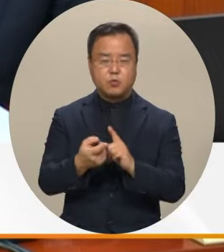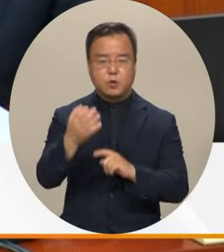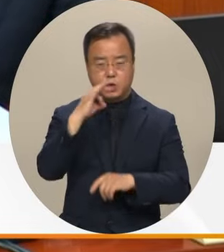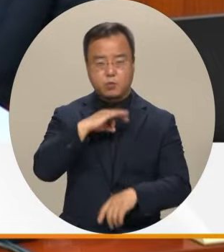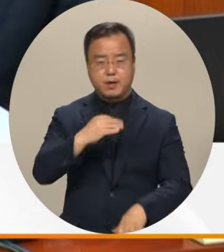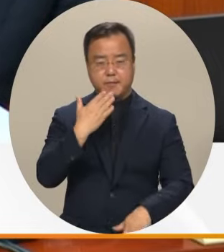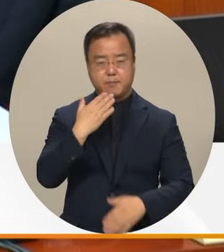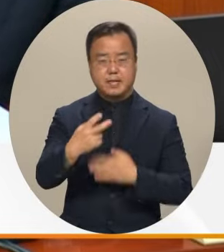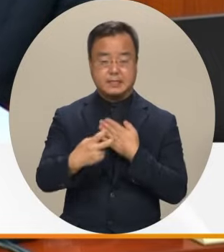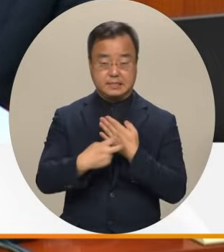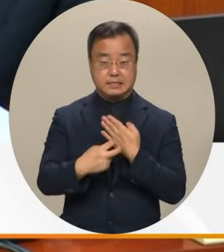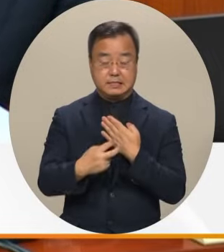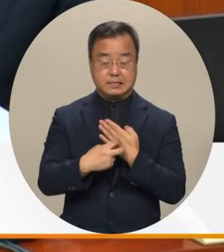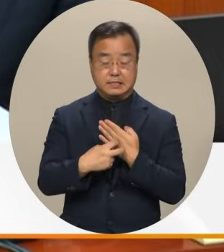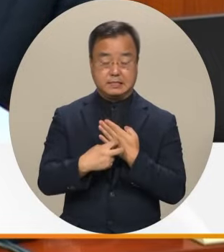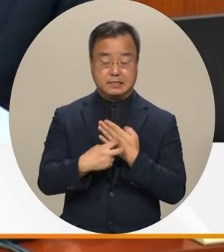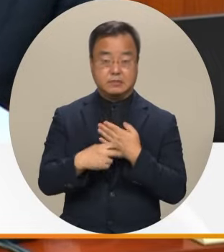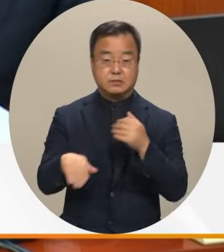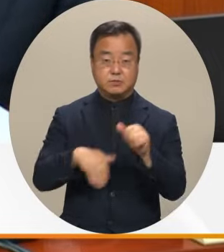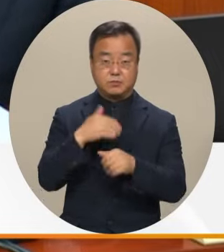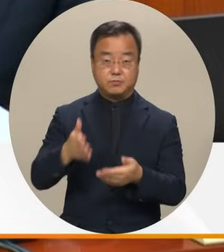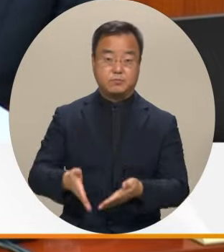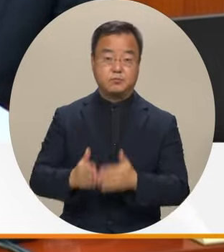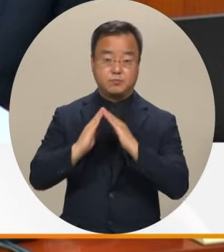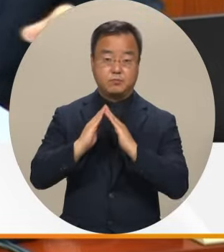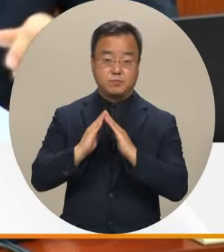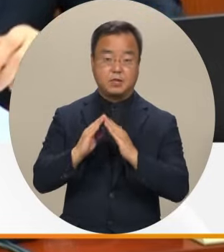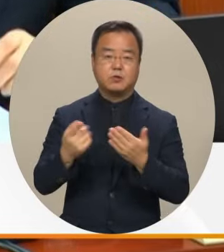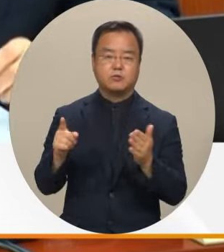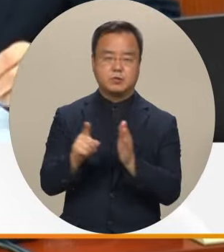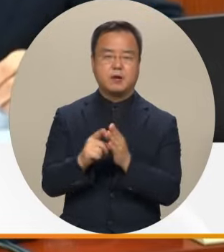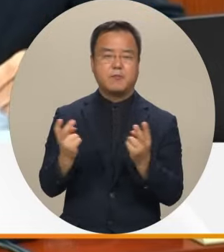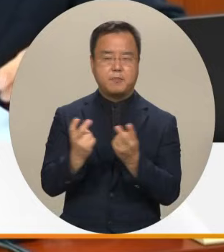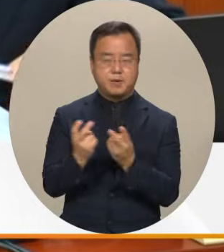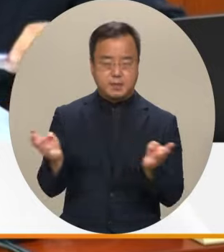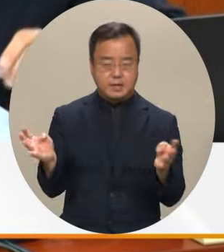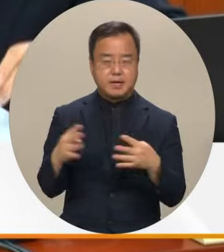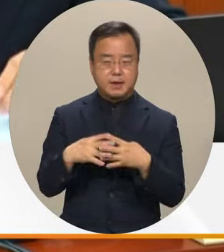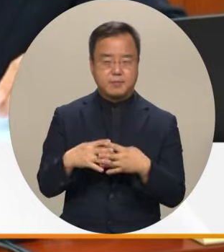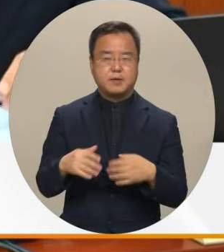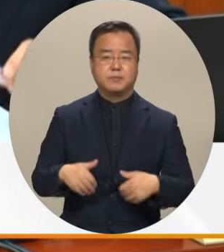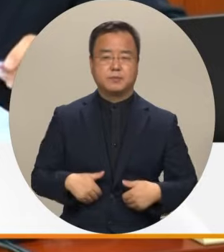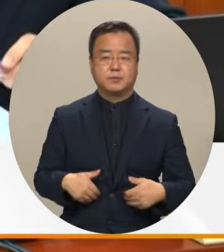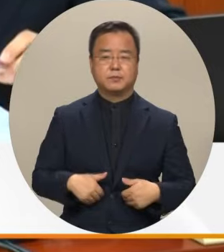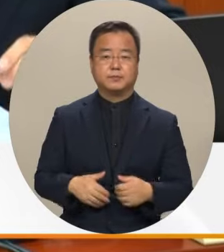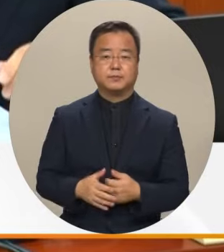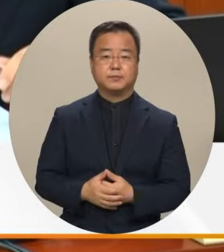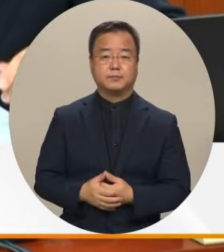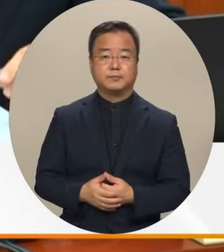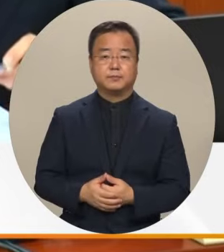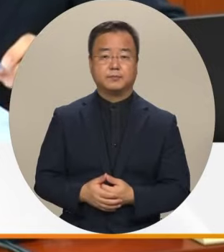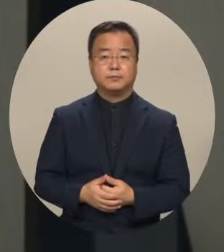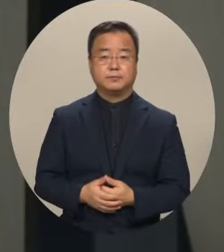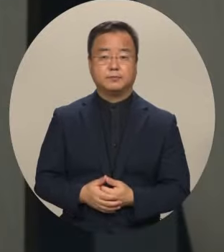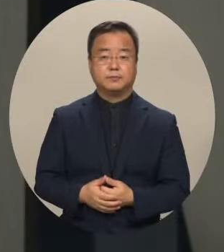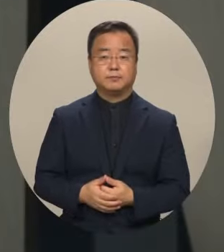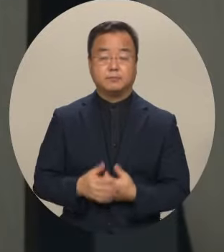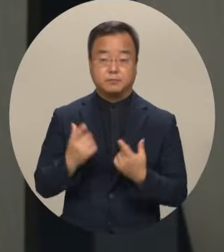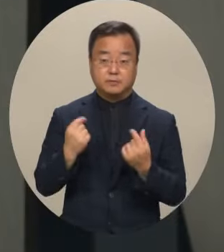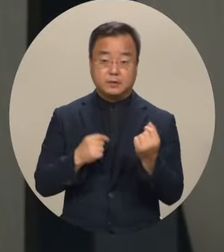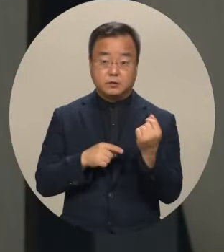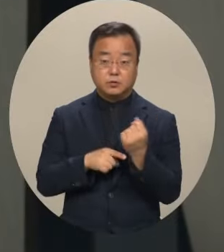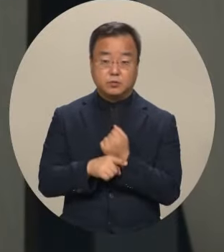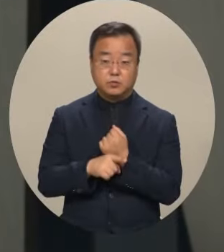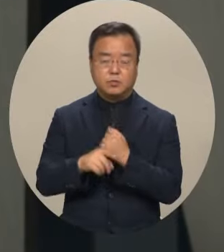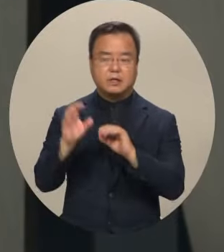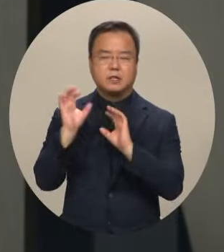어 그 이제 의료 체계 구축 방안들이 좀 합의가 되면 좋겠다 하는 예 이렇다 보니까